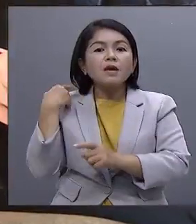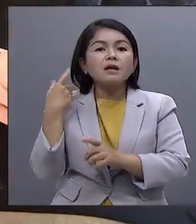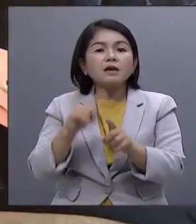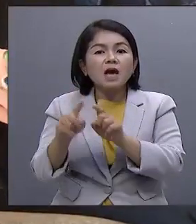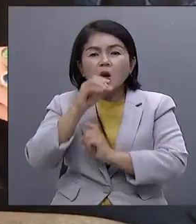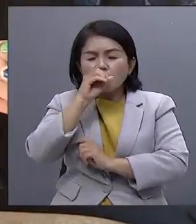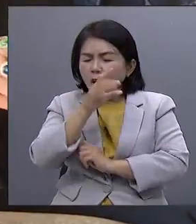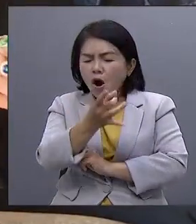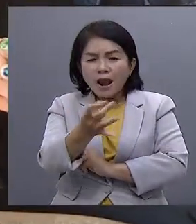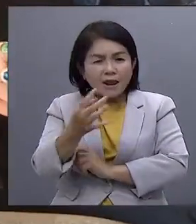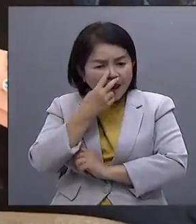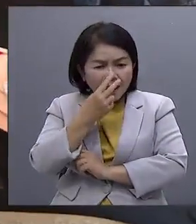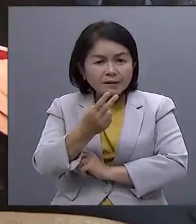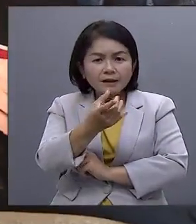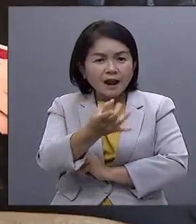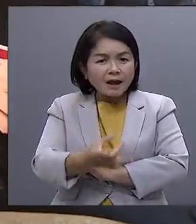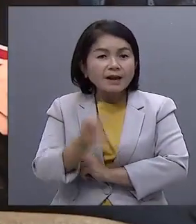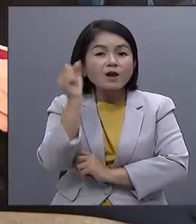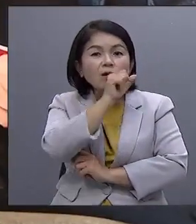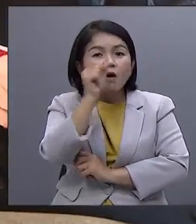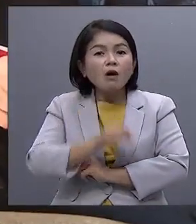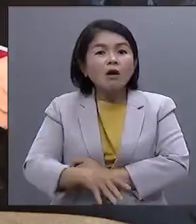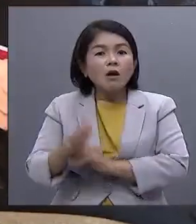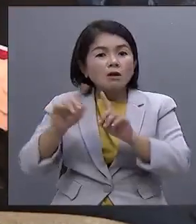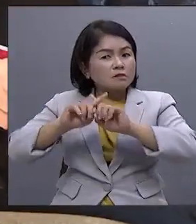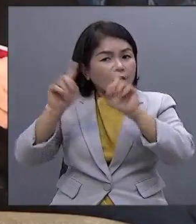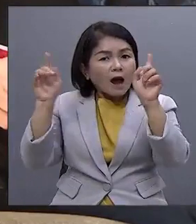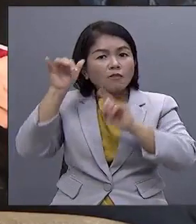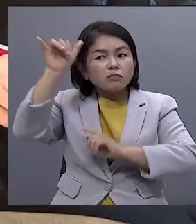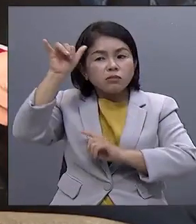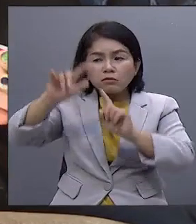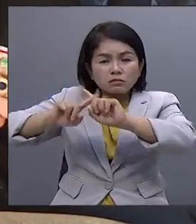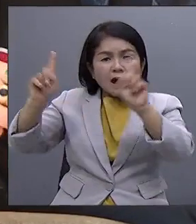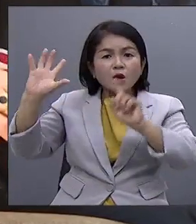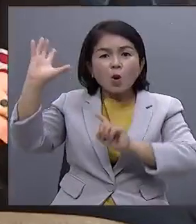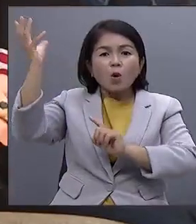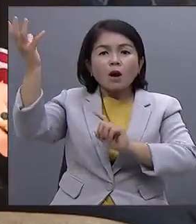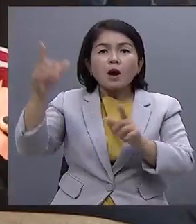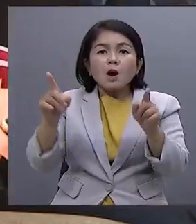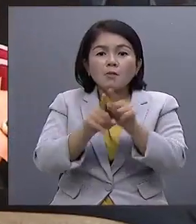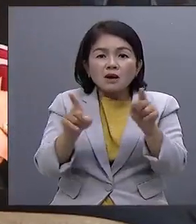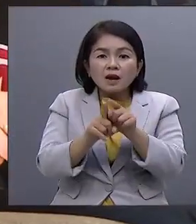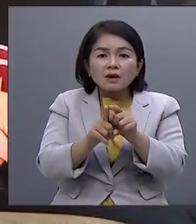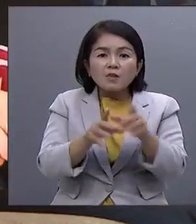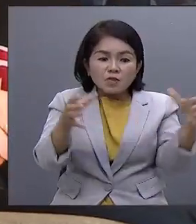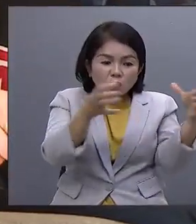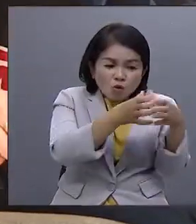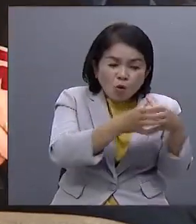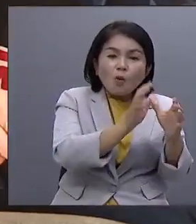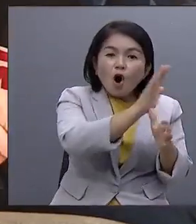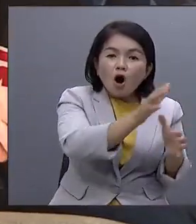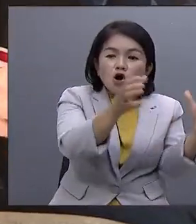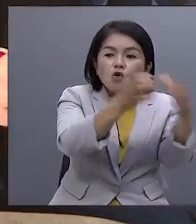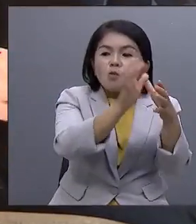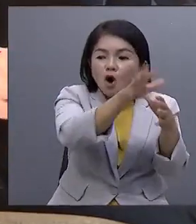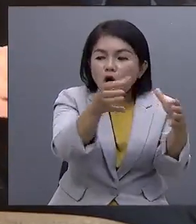สิ่งที่เขาเห็นก็คือคาราบาวไม่เหมือนวงดนตรีในโลกเลยวงดนตรีในโลกเราจะมีแฟนอย่างดีเกิลก็จะมีแฟนเฉพาะตร